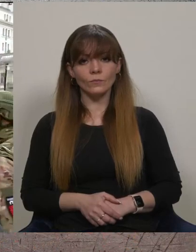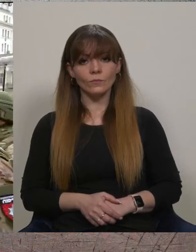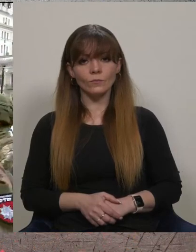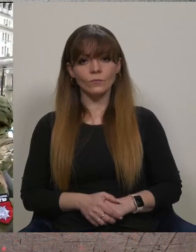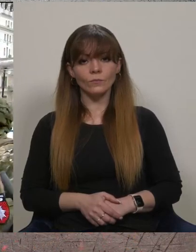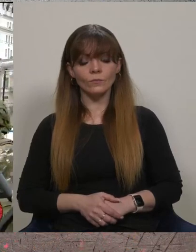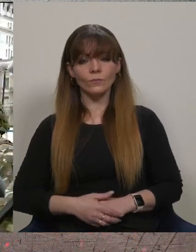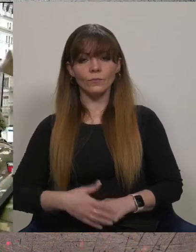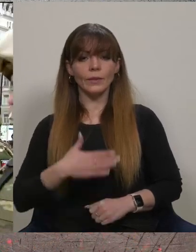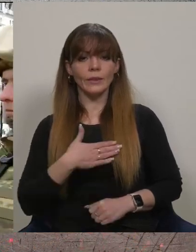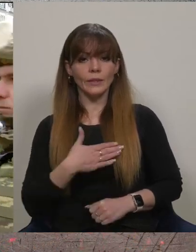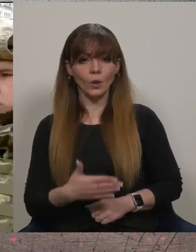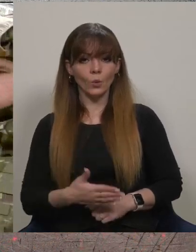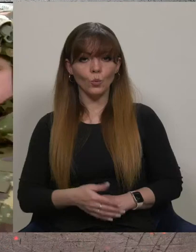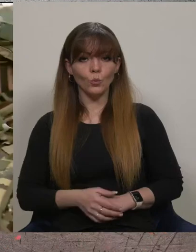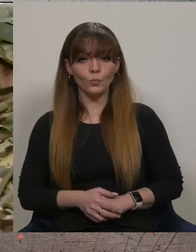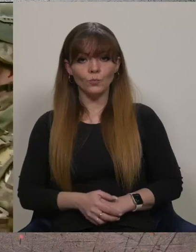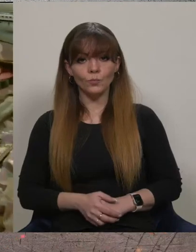Дякую.